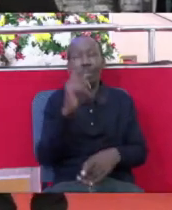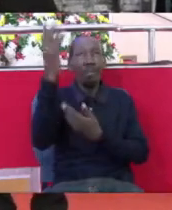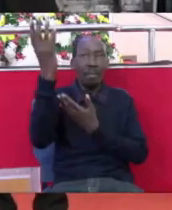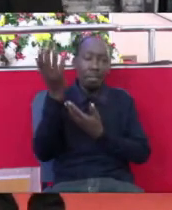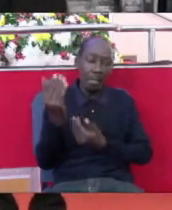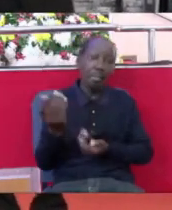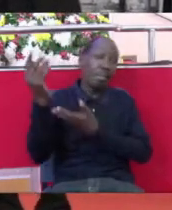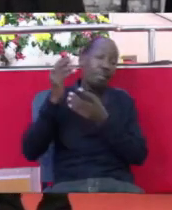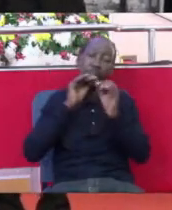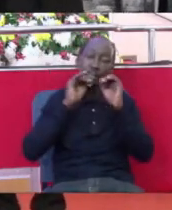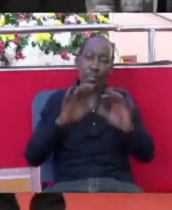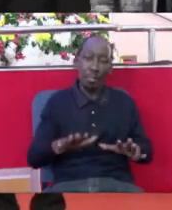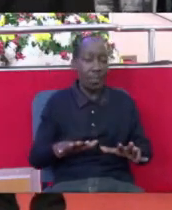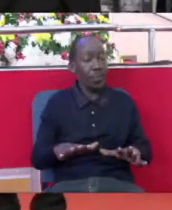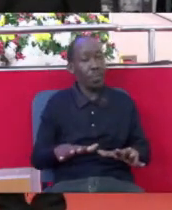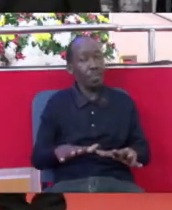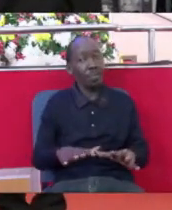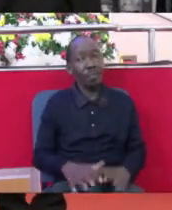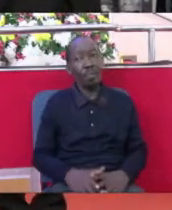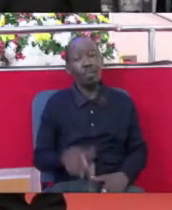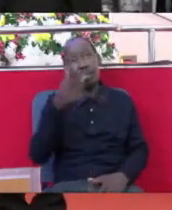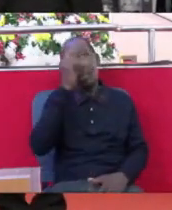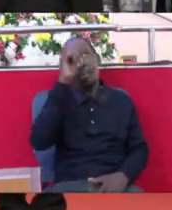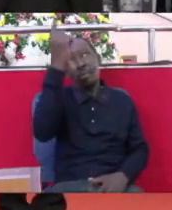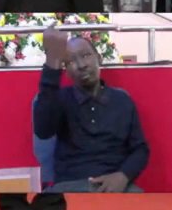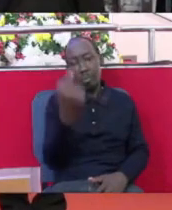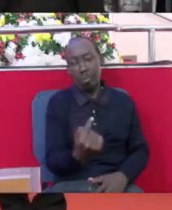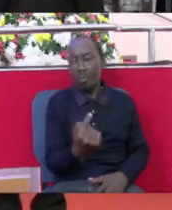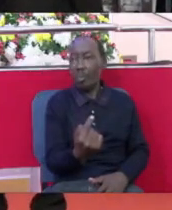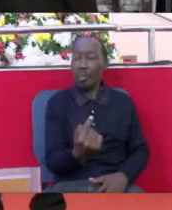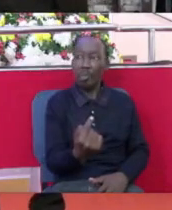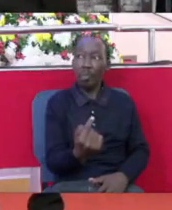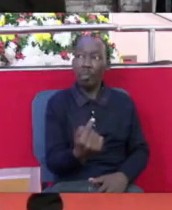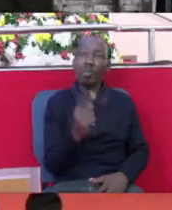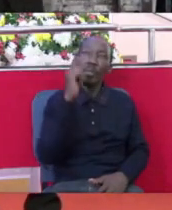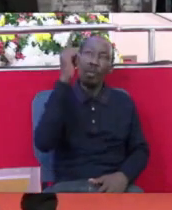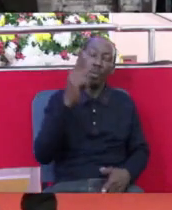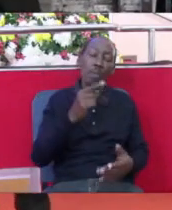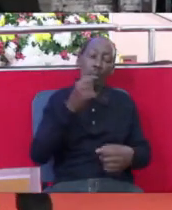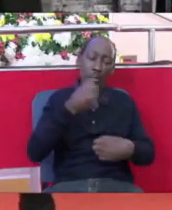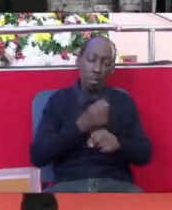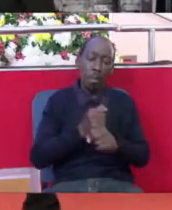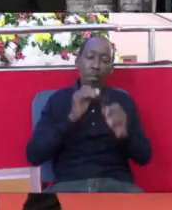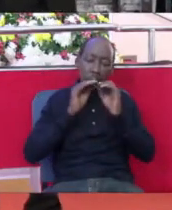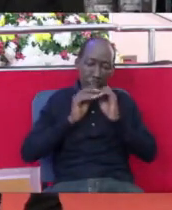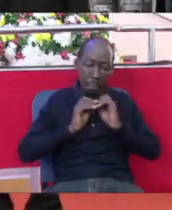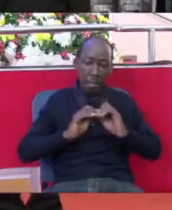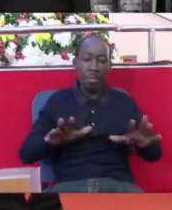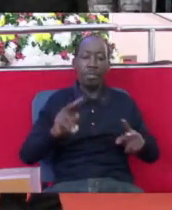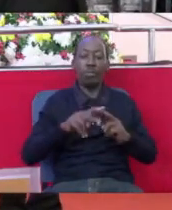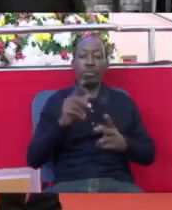unexpected blessing. Na akakuja na baraka ambayo haikutarajiwa. Because when he came, ambapo alipokuja, he ministered peace to them. Na akawapatia